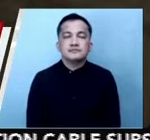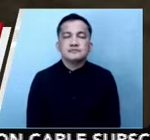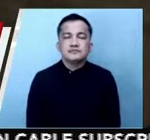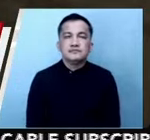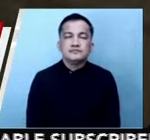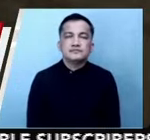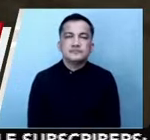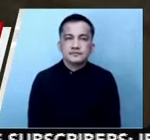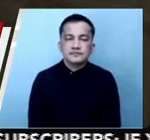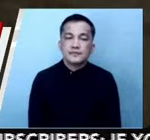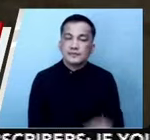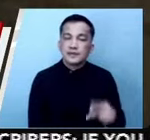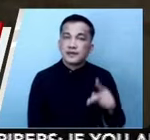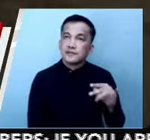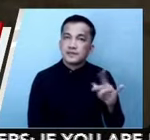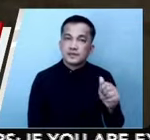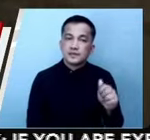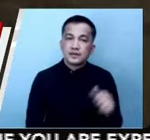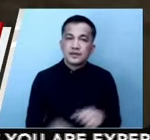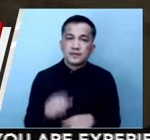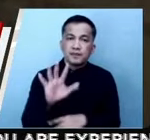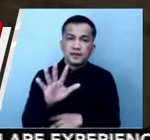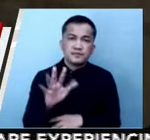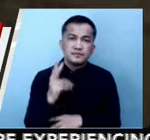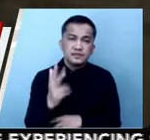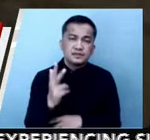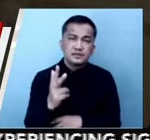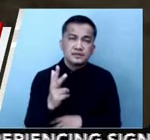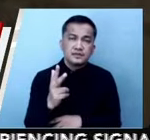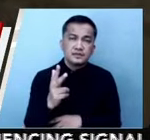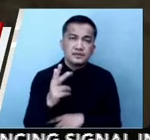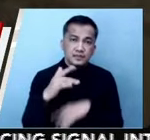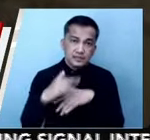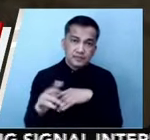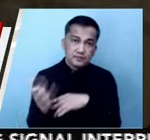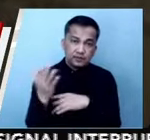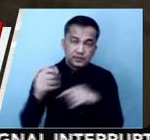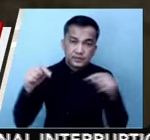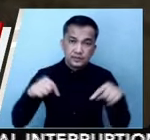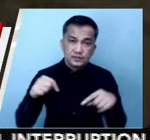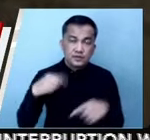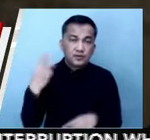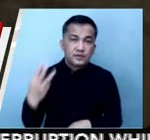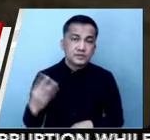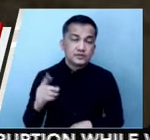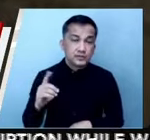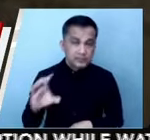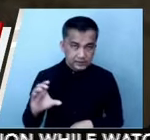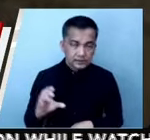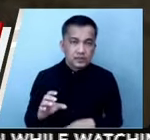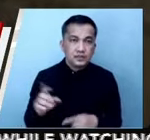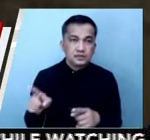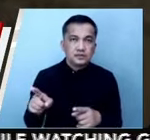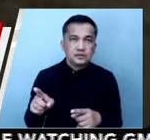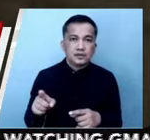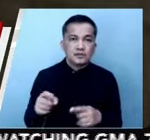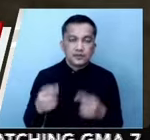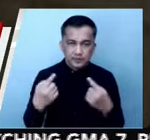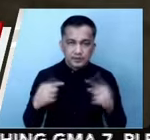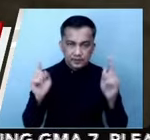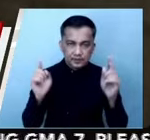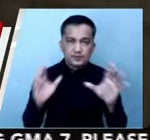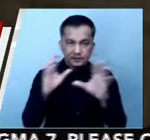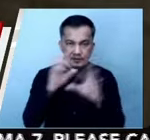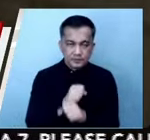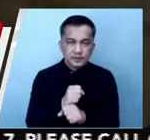Pia, pasado alas 5:30 na ng madaling araw ngayon dito sa Washington DC at matagumpay ngang nagtapos ang